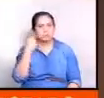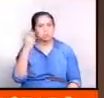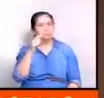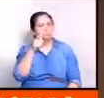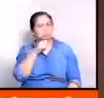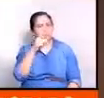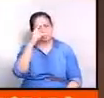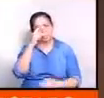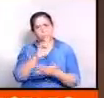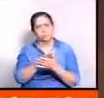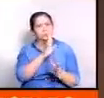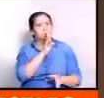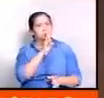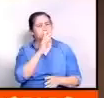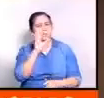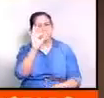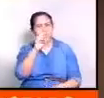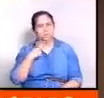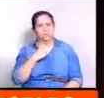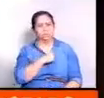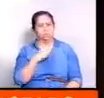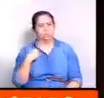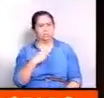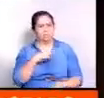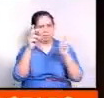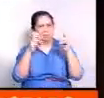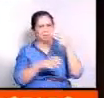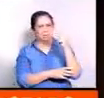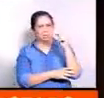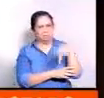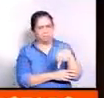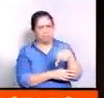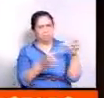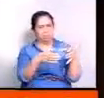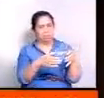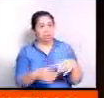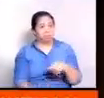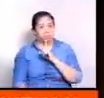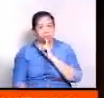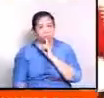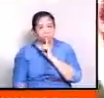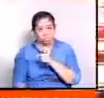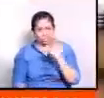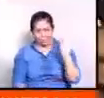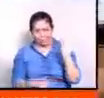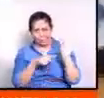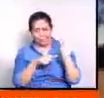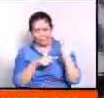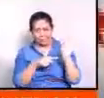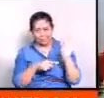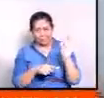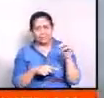naman kumbinsido sa sinasabing siyam na senador na miyembro na tinatawag na HNP block. Are you sure of the nine?